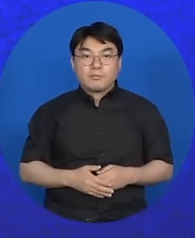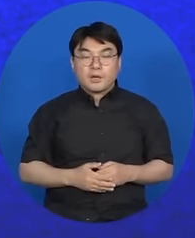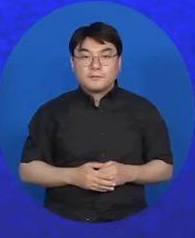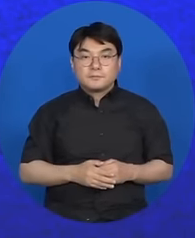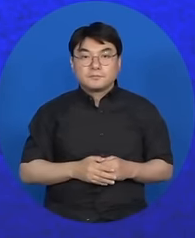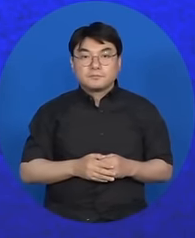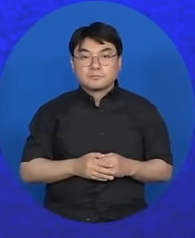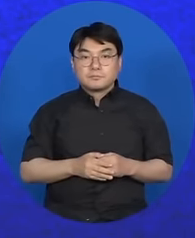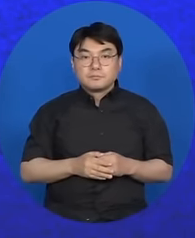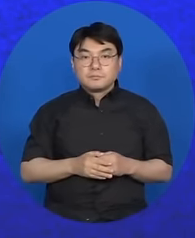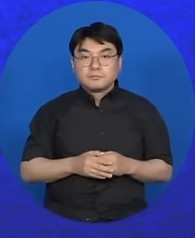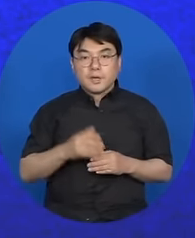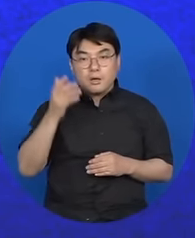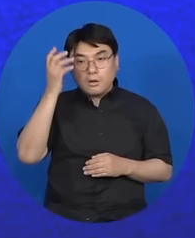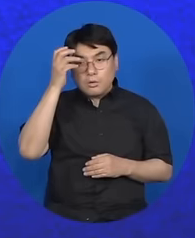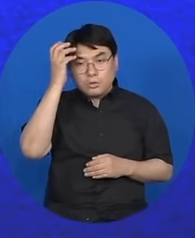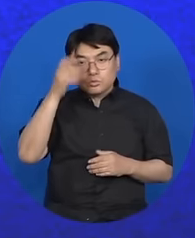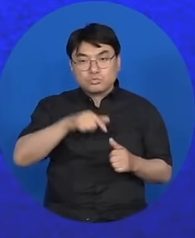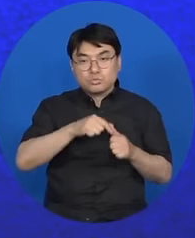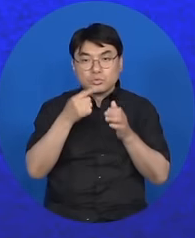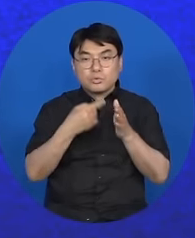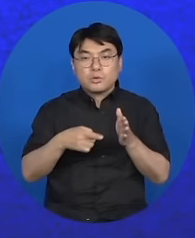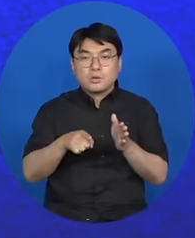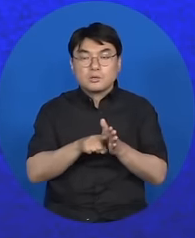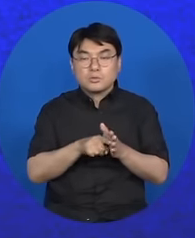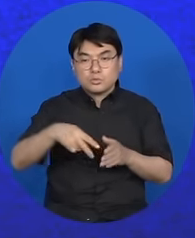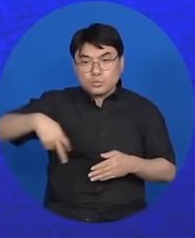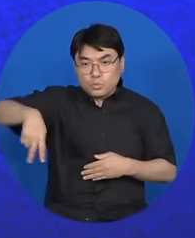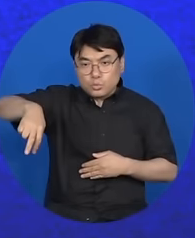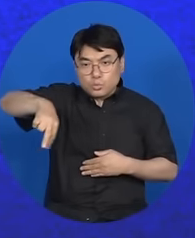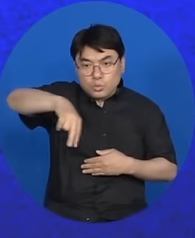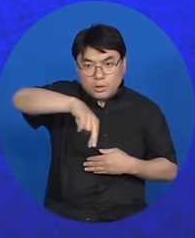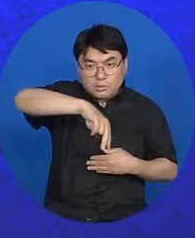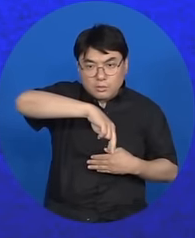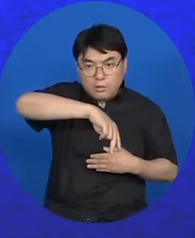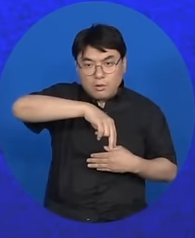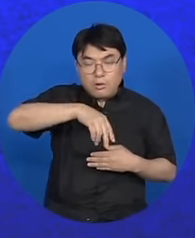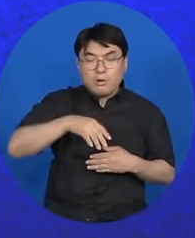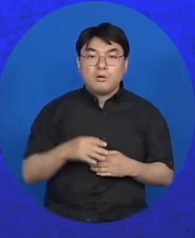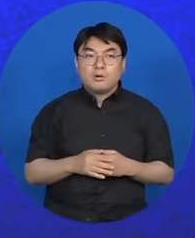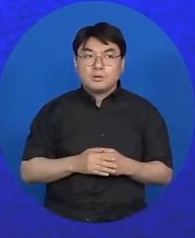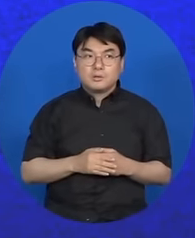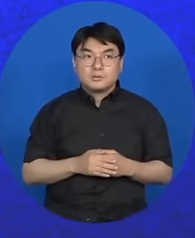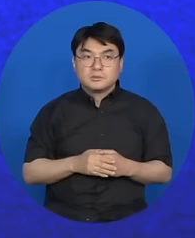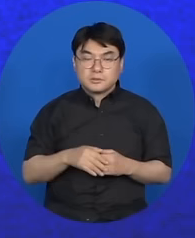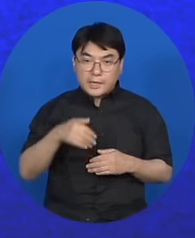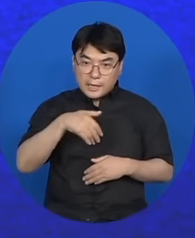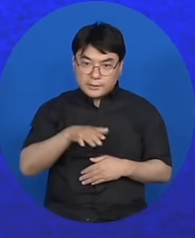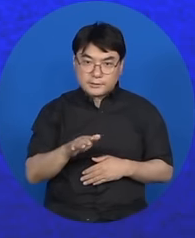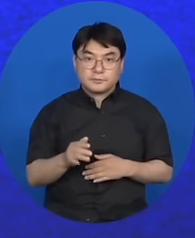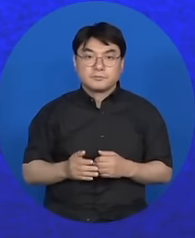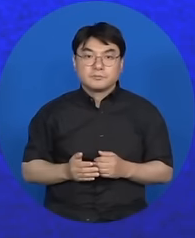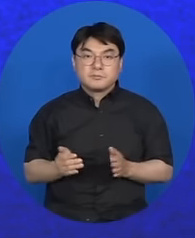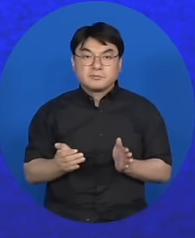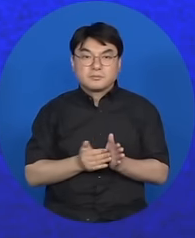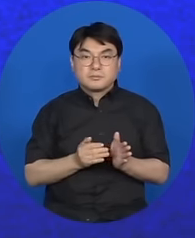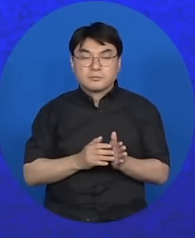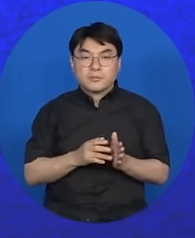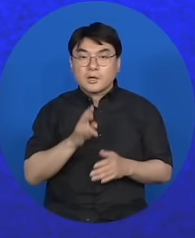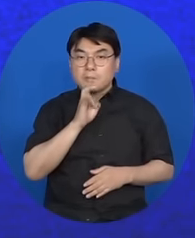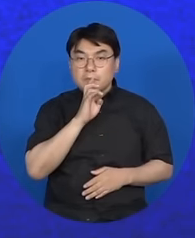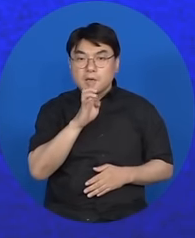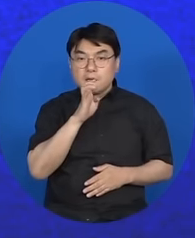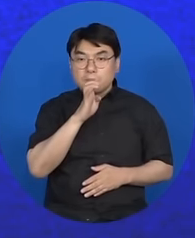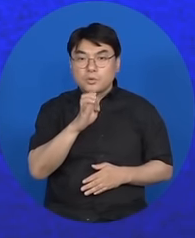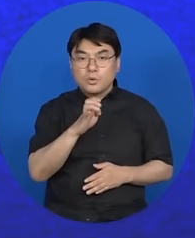생명수를 주기 위해서 돌고 돌아서 가셨던 것입니다. 마찬가지로 오늘 본문의 성령의 사람 빌립도 주의 사자와